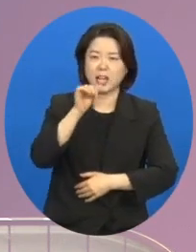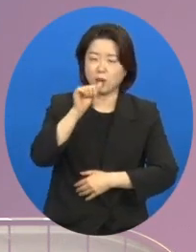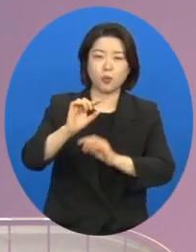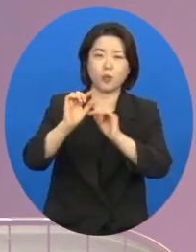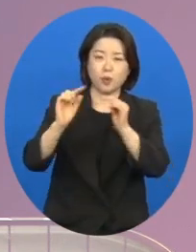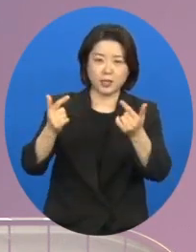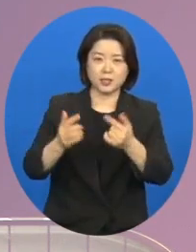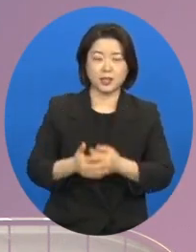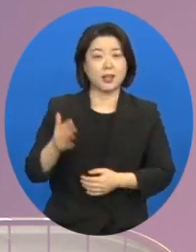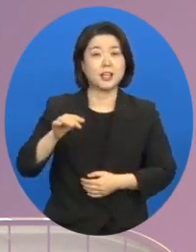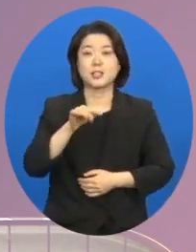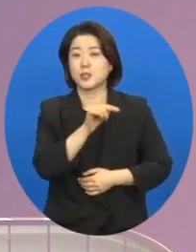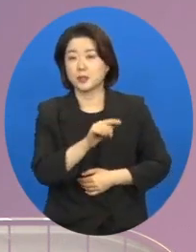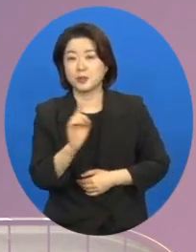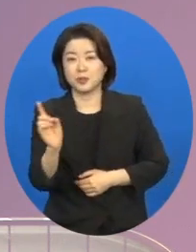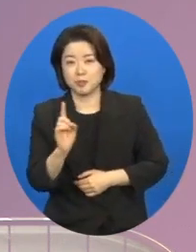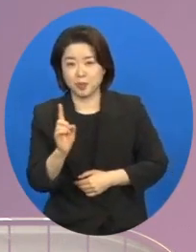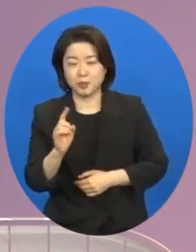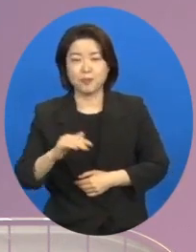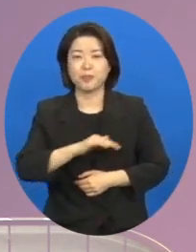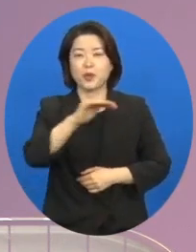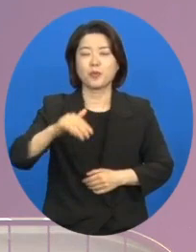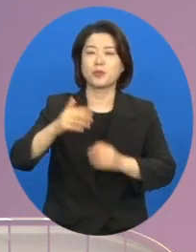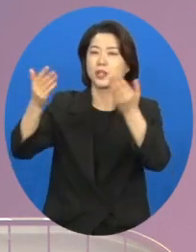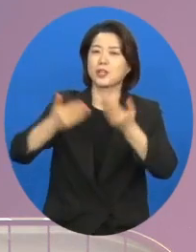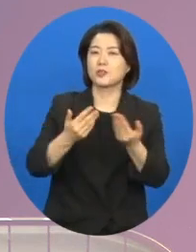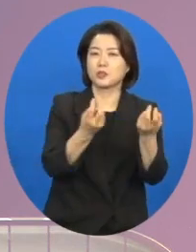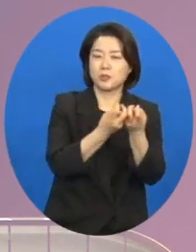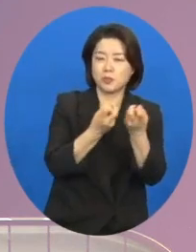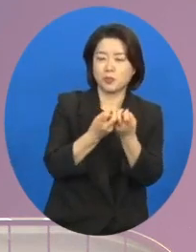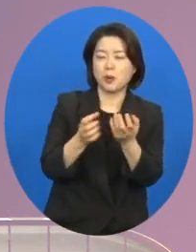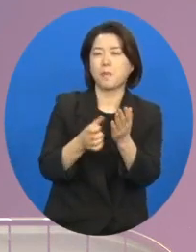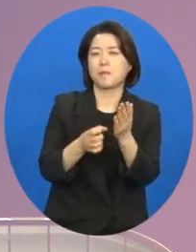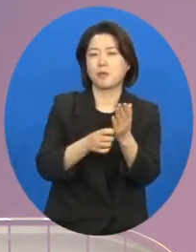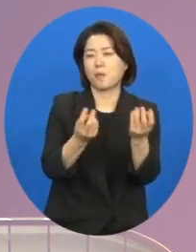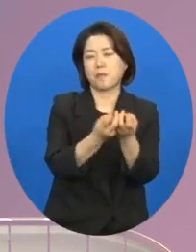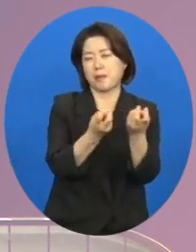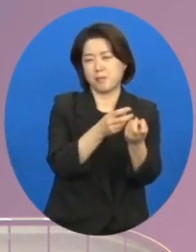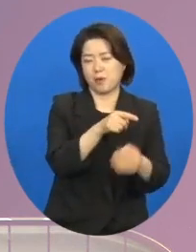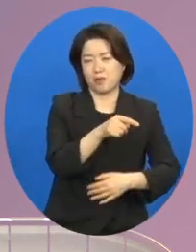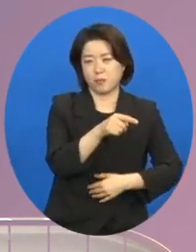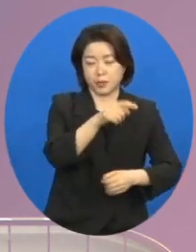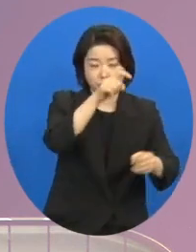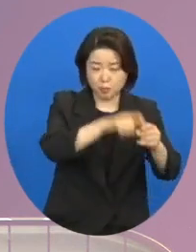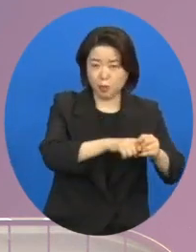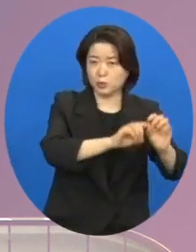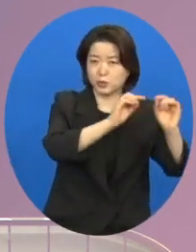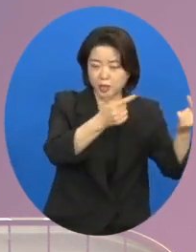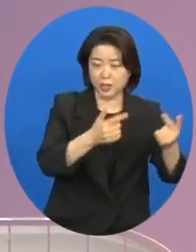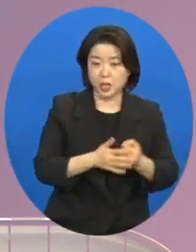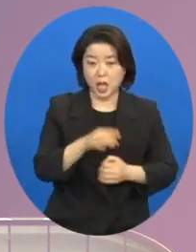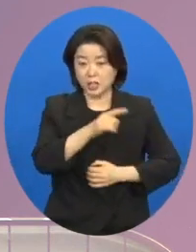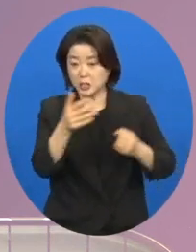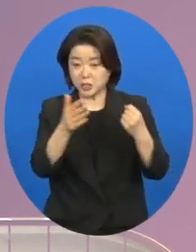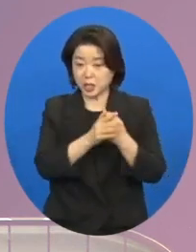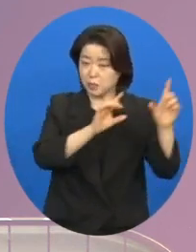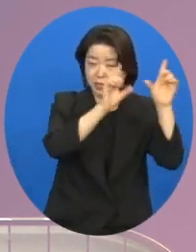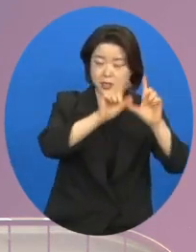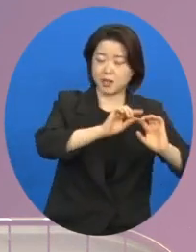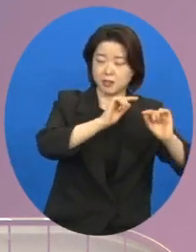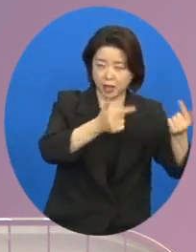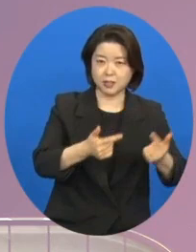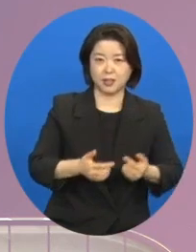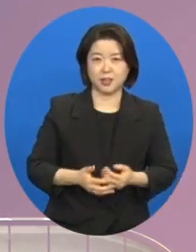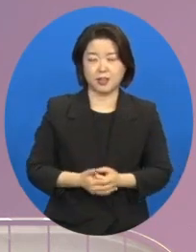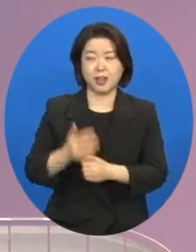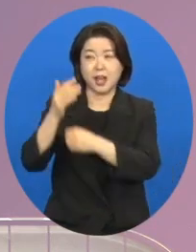근데 그것들은 모두 뭐냐면 우리에게 주신 수단이고 도구죠. 그것이 목적이 아니에요. 우리는 그것을 위해 사는 것이 아닙니다.